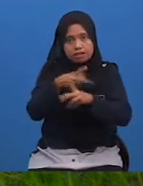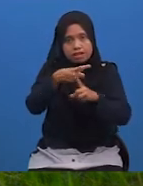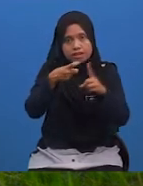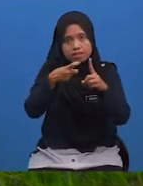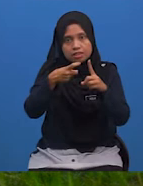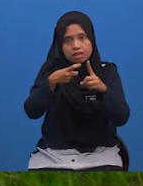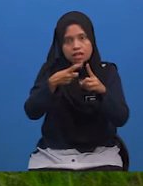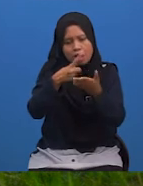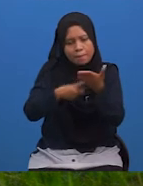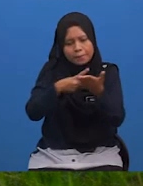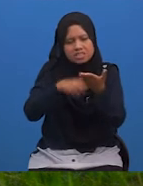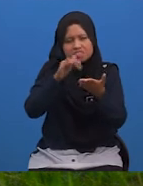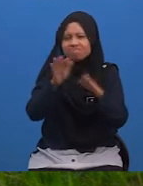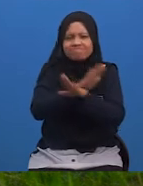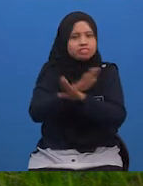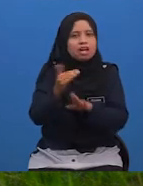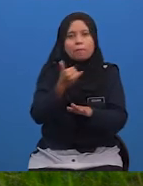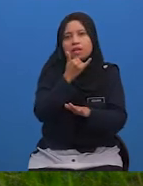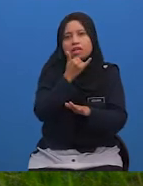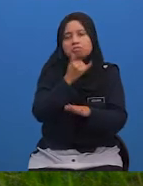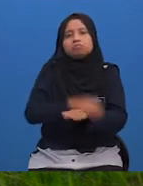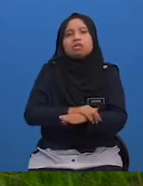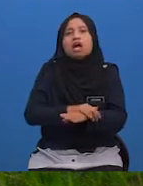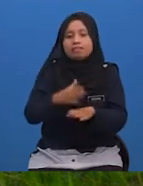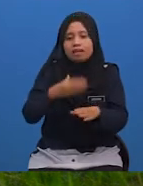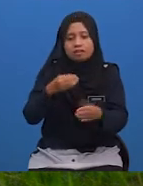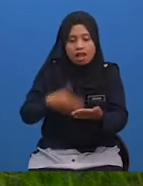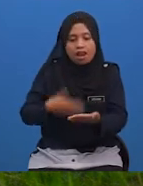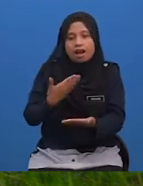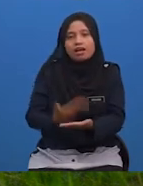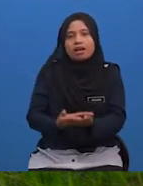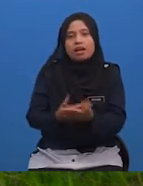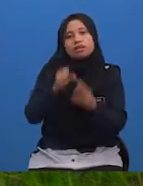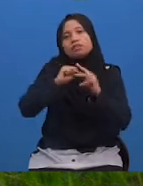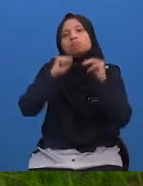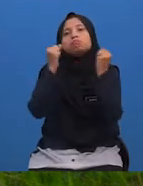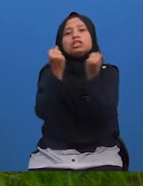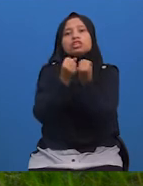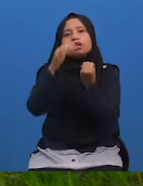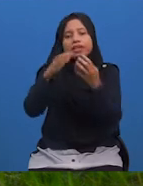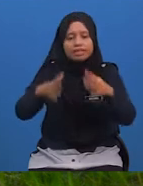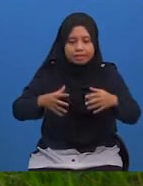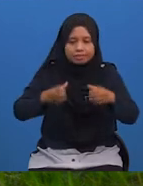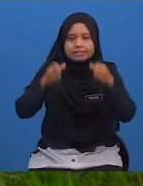daripada unsur-unsur yang tidak baik serta melahirkan masyarakat yang sihat.